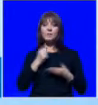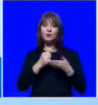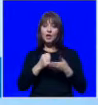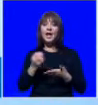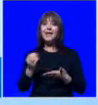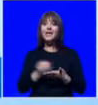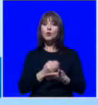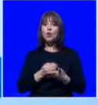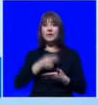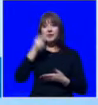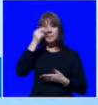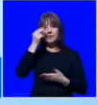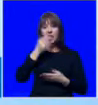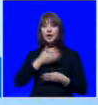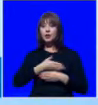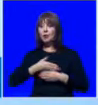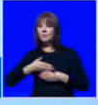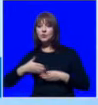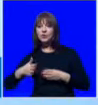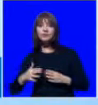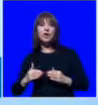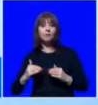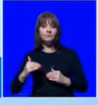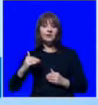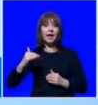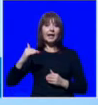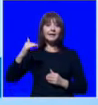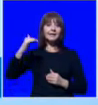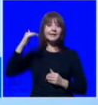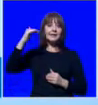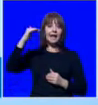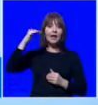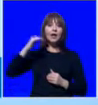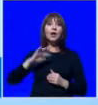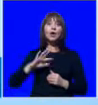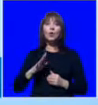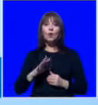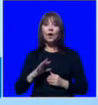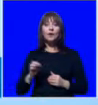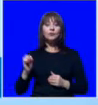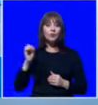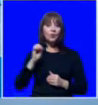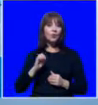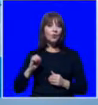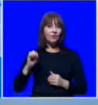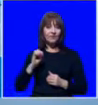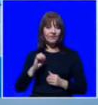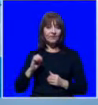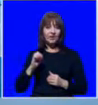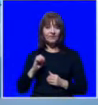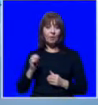на България да продължи да расте в тия трудни години, когато част от Европа ще спадне в рецесия. Благодаря ви много за този разговор в